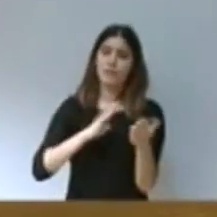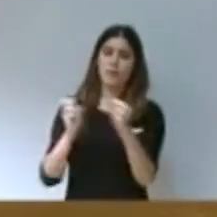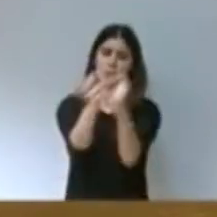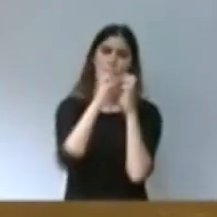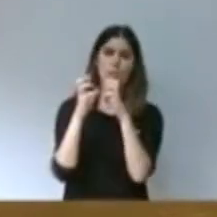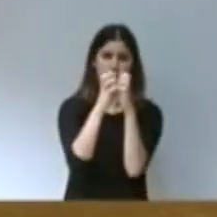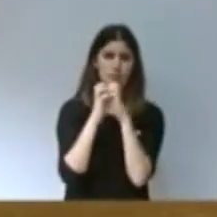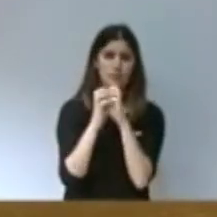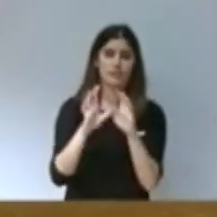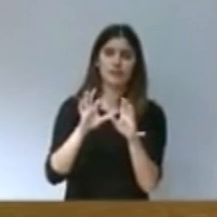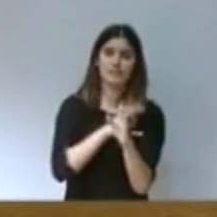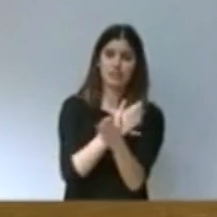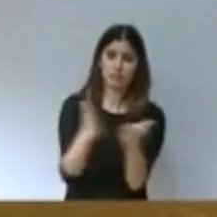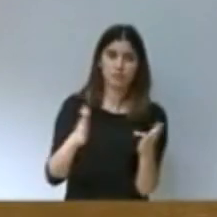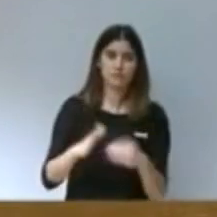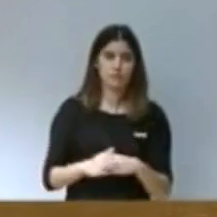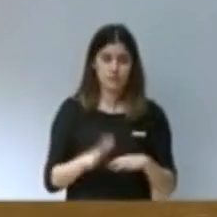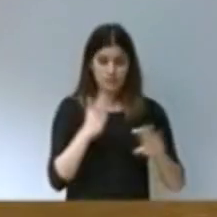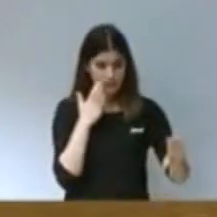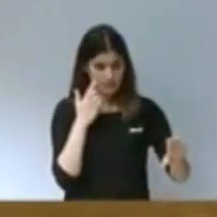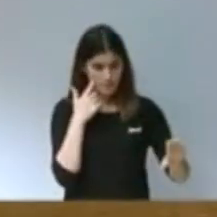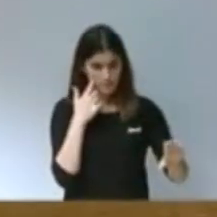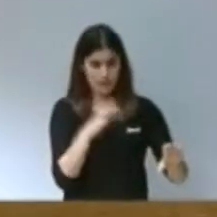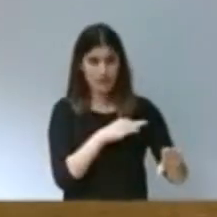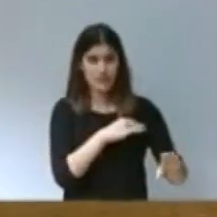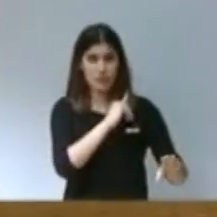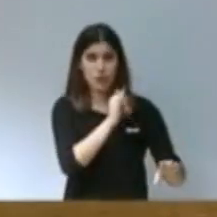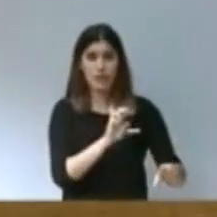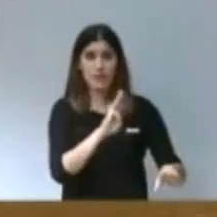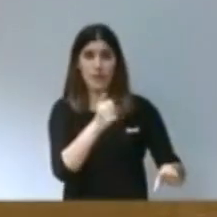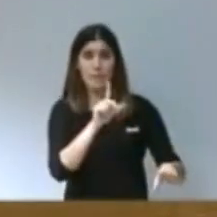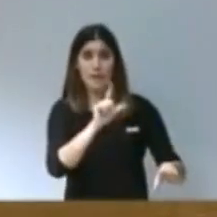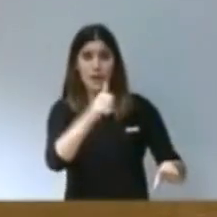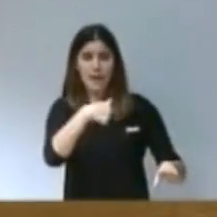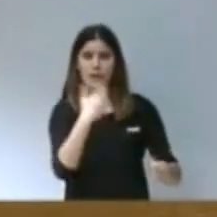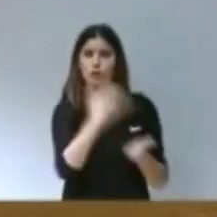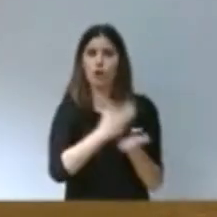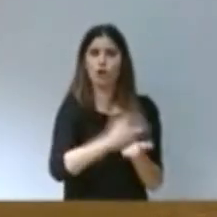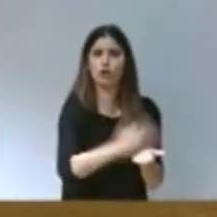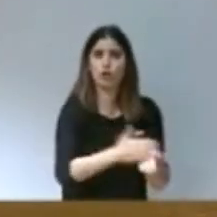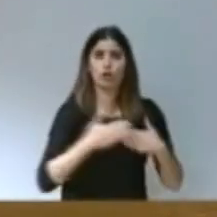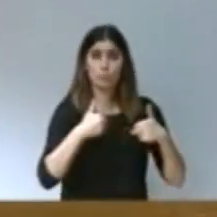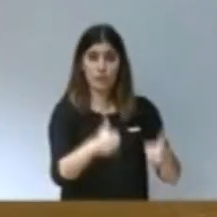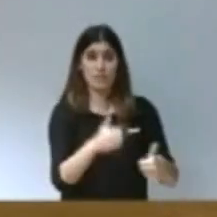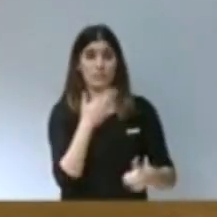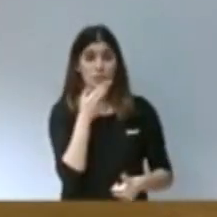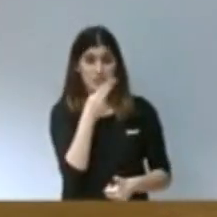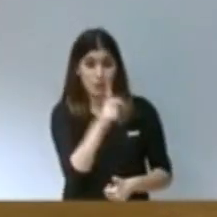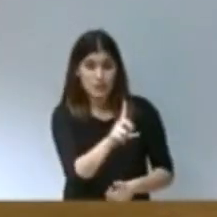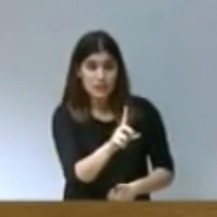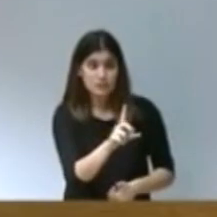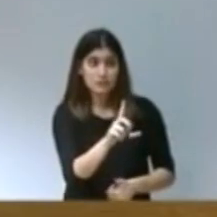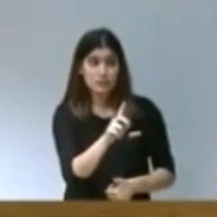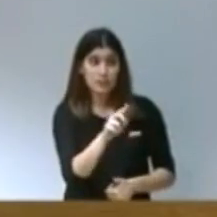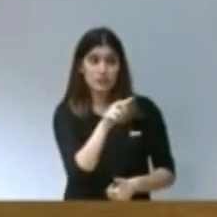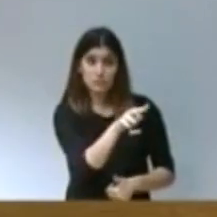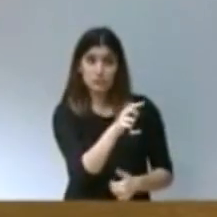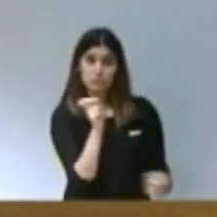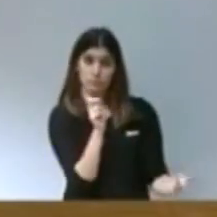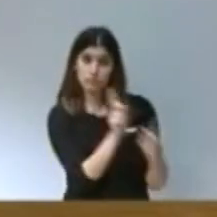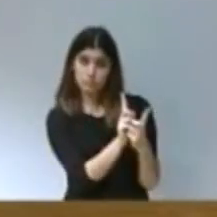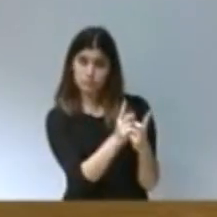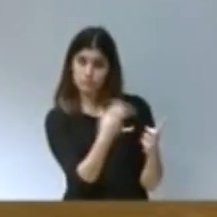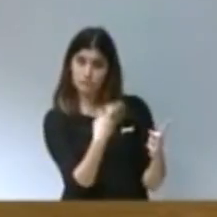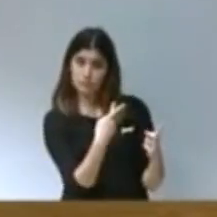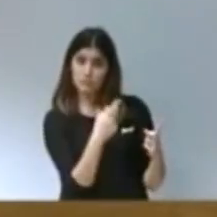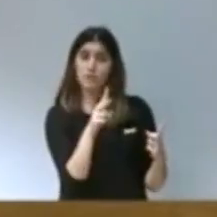Mire, senyories. Si no li importa, senyor Saplana, me pot interrompre tot el que vulgui, però si no li importa, ho fa vostè de vostè com